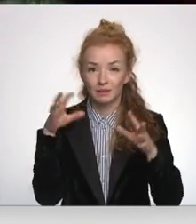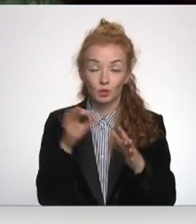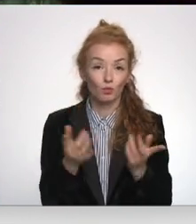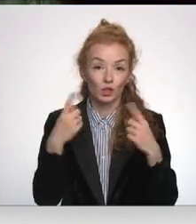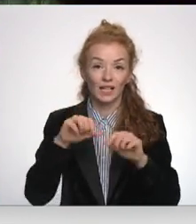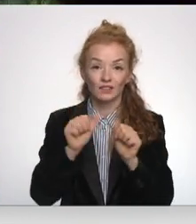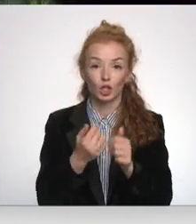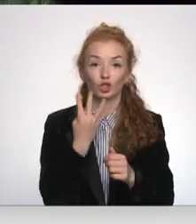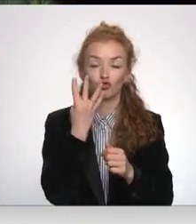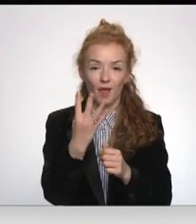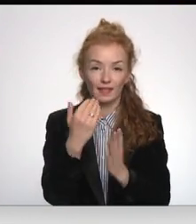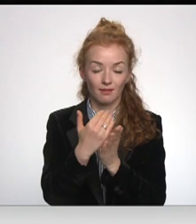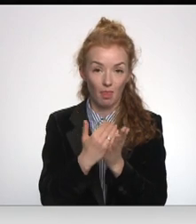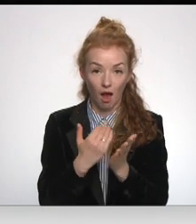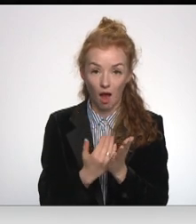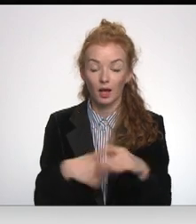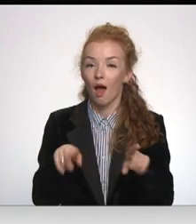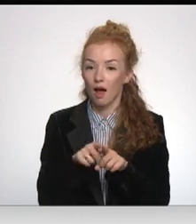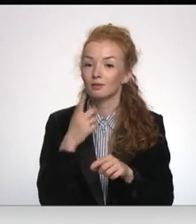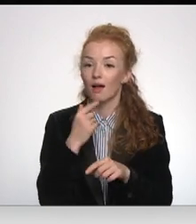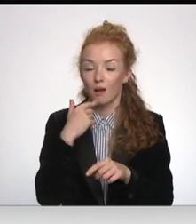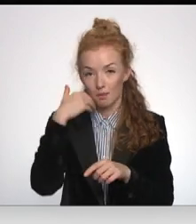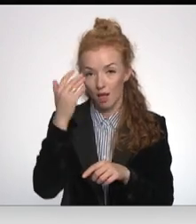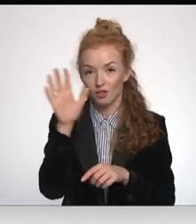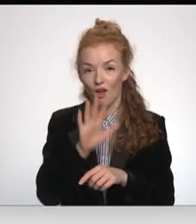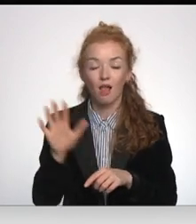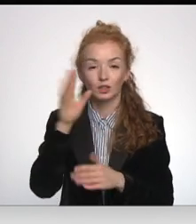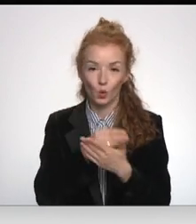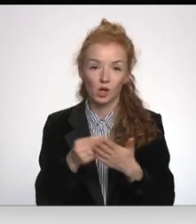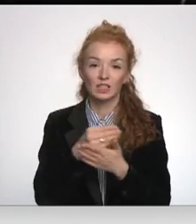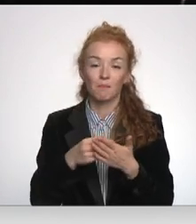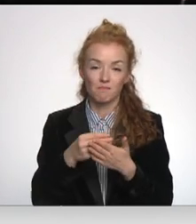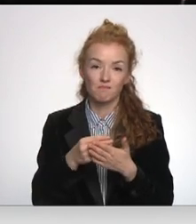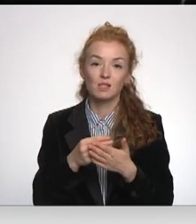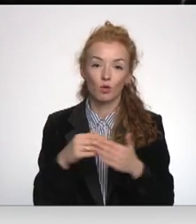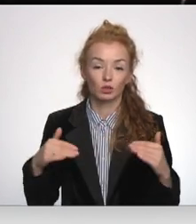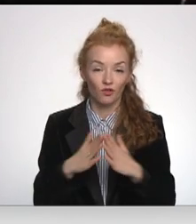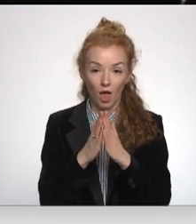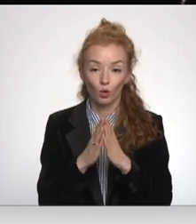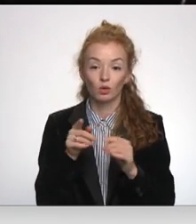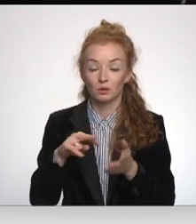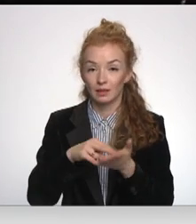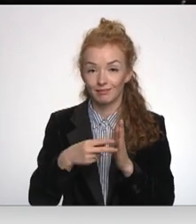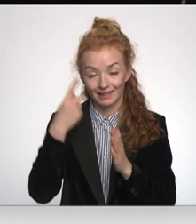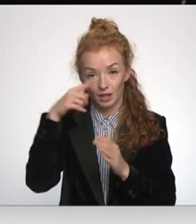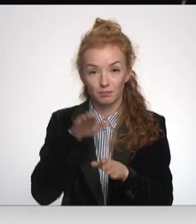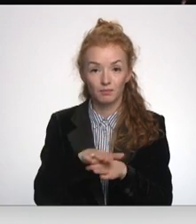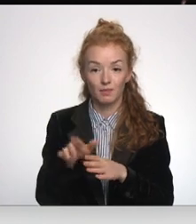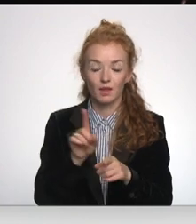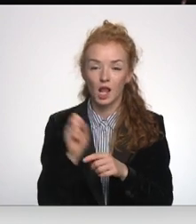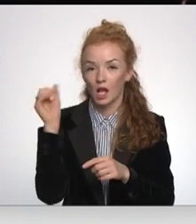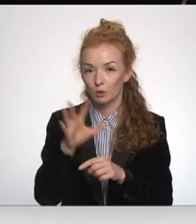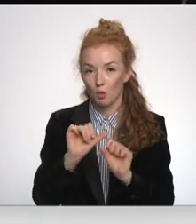izveidoti 4 gaismas scenāriji, arī sarkani balts valstī nozīmīgiem brīžiem. Iecer īstenot palīdzēja gaismu mākslinieks